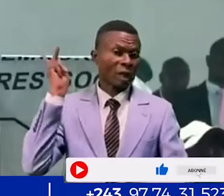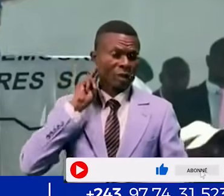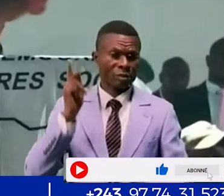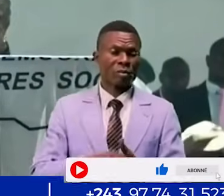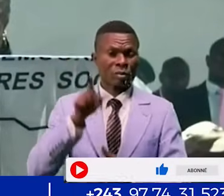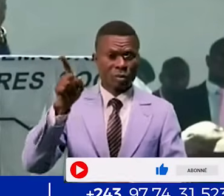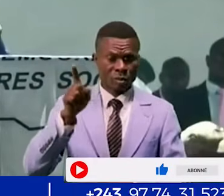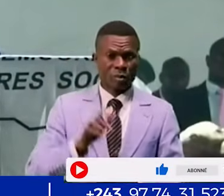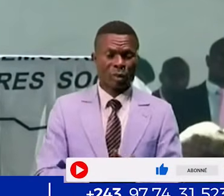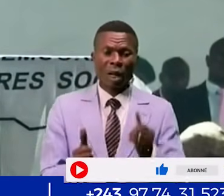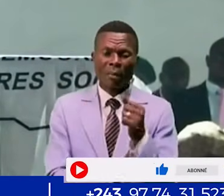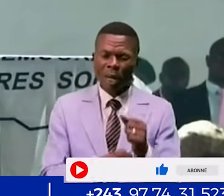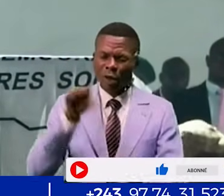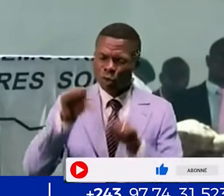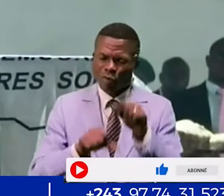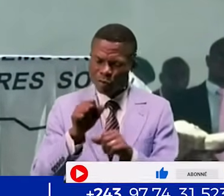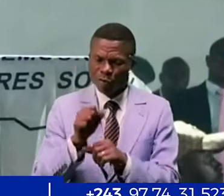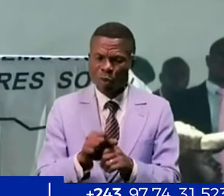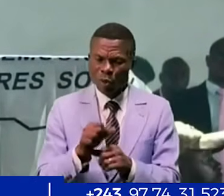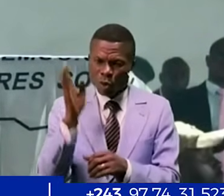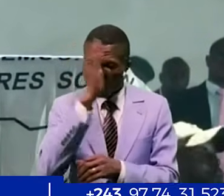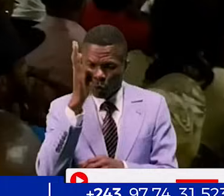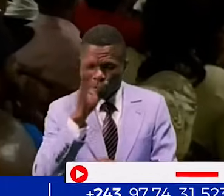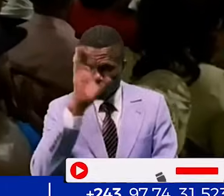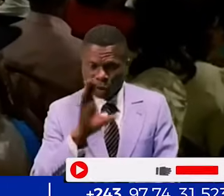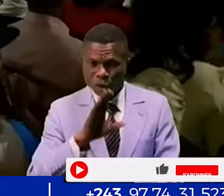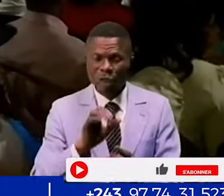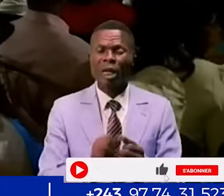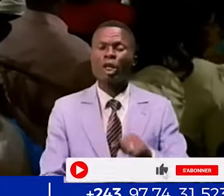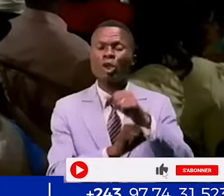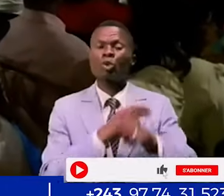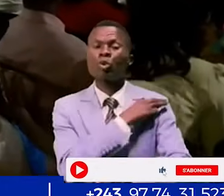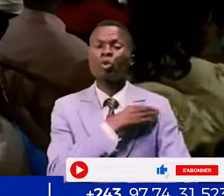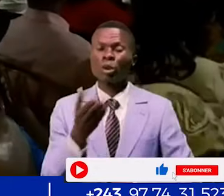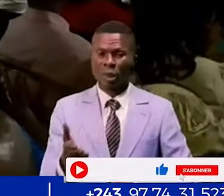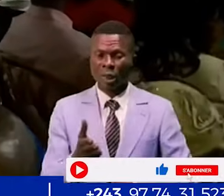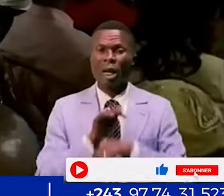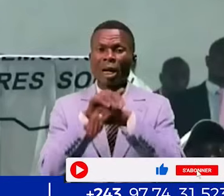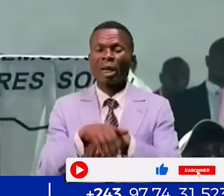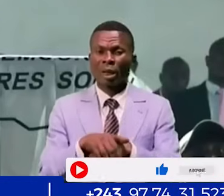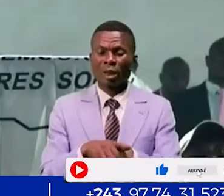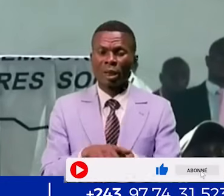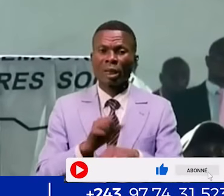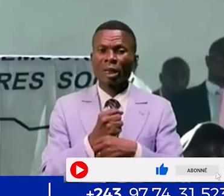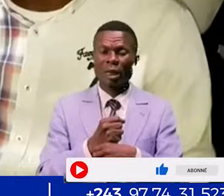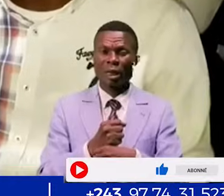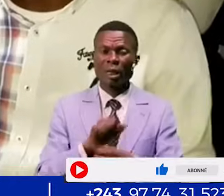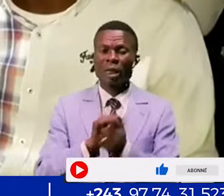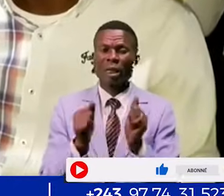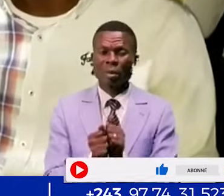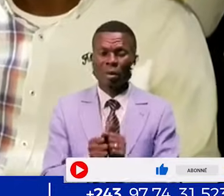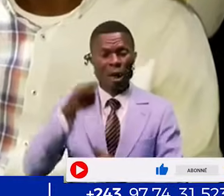Diongo était une marionnette et un flic au service du régime passé. Franck Diongo était complice dans l'arrestation de Jacquemain Chabani,